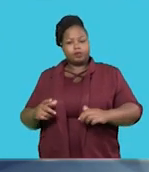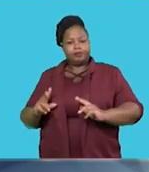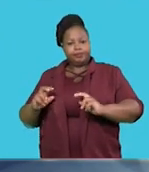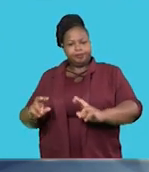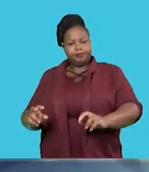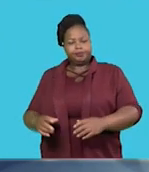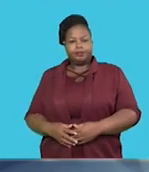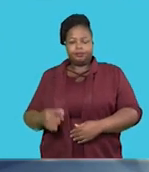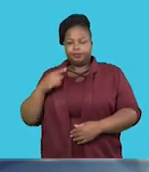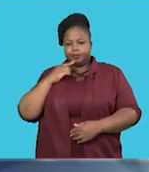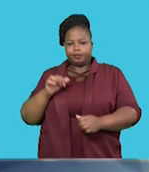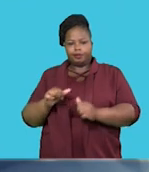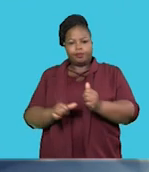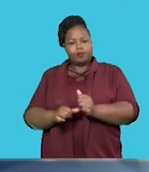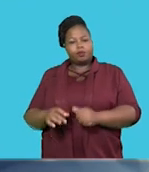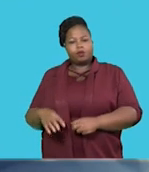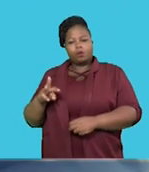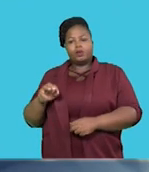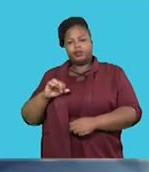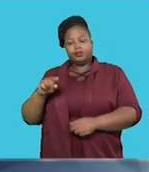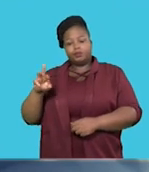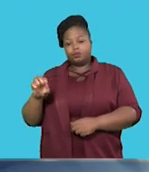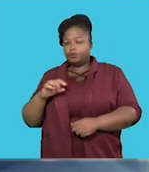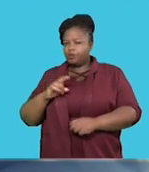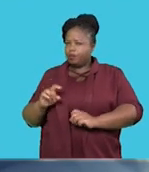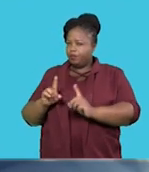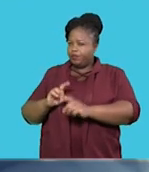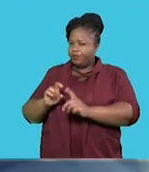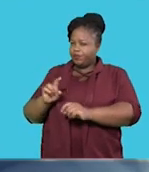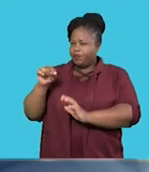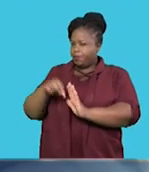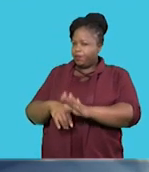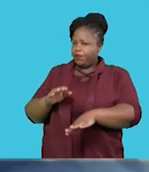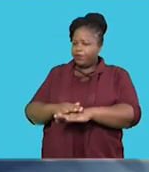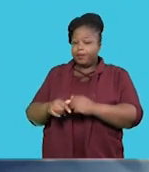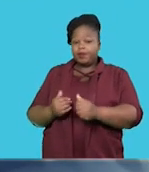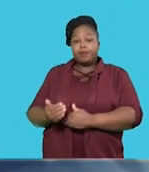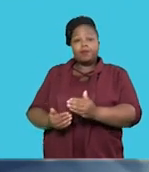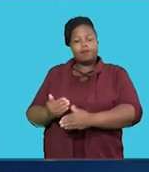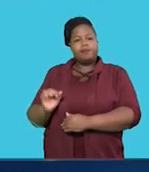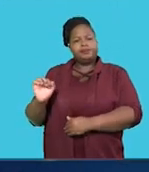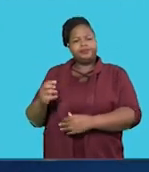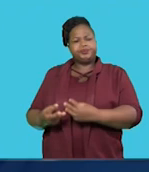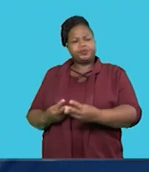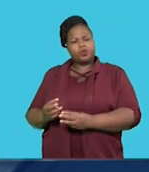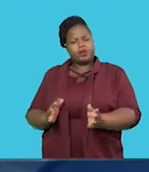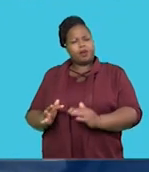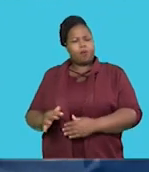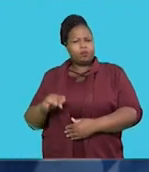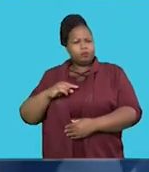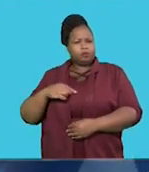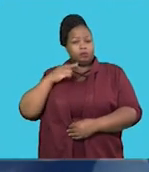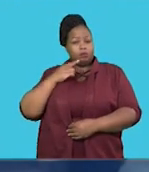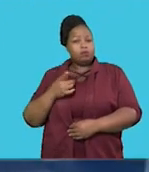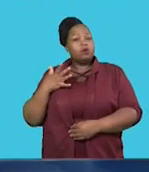ithulule lo sekela umphathi ke wale nkampani Wesizwe ngokuthi imibuzo eminingi ke mayelana nenqubo yayo emisebenzini nekuvezile ukuthi